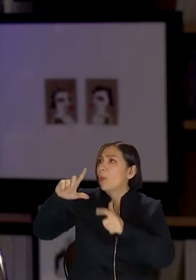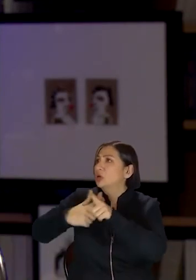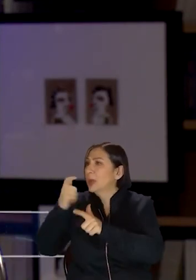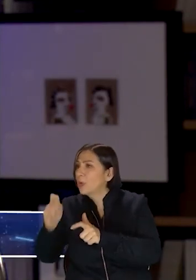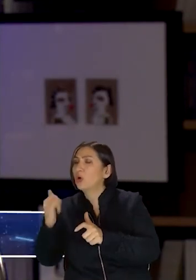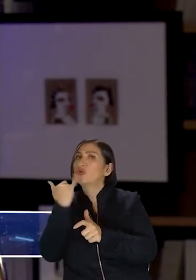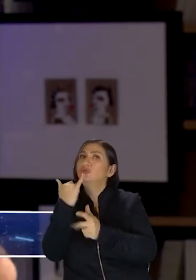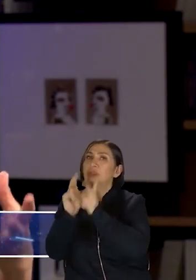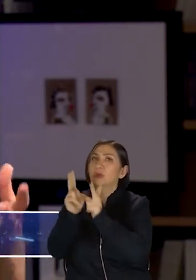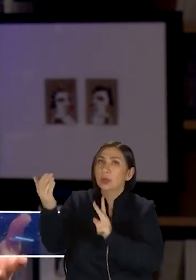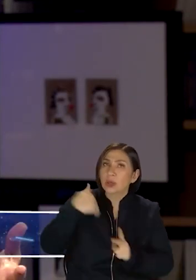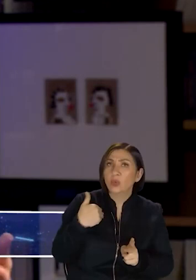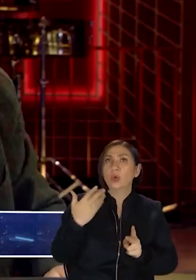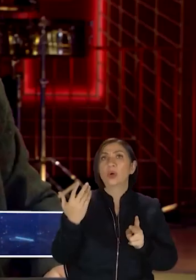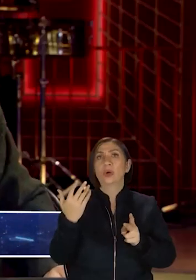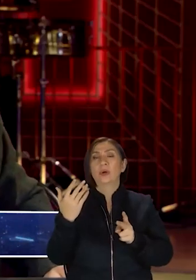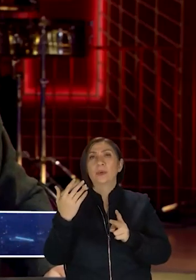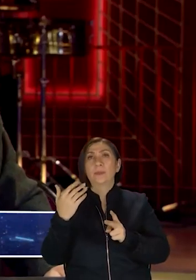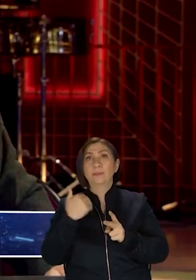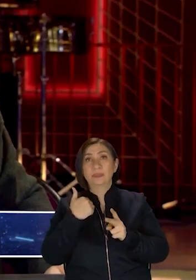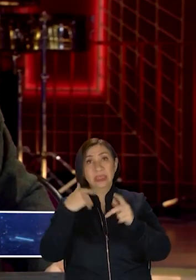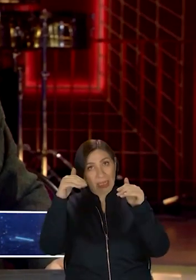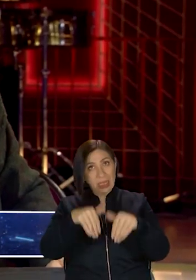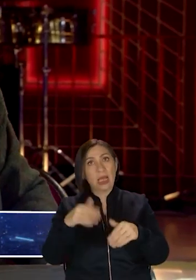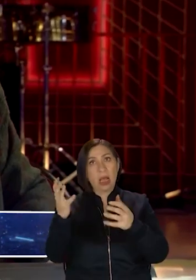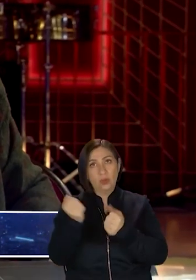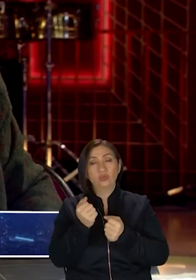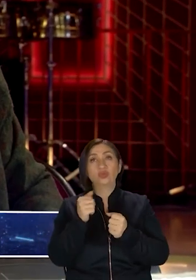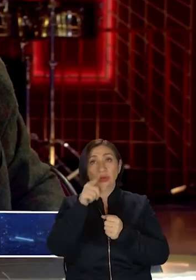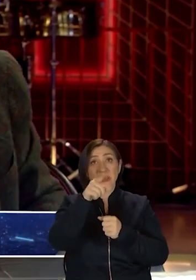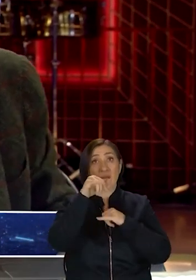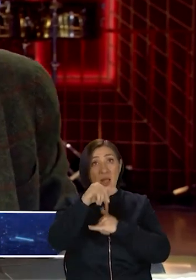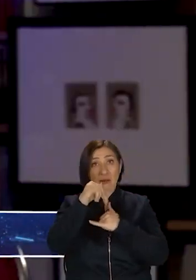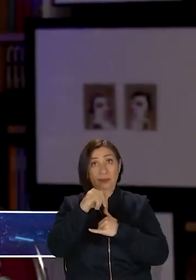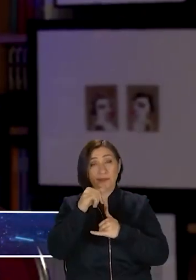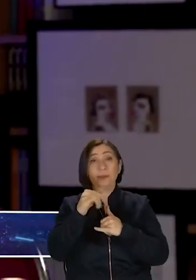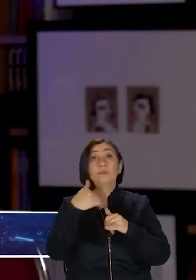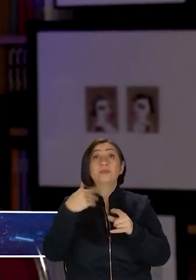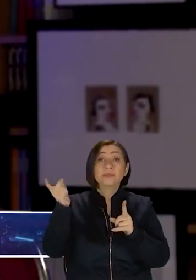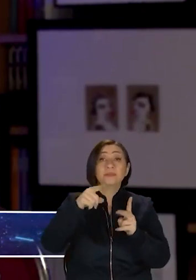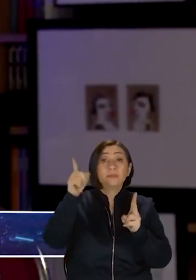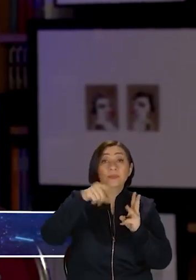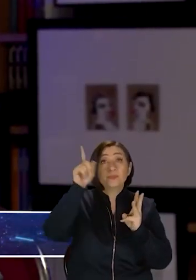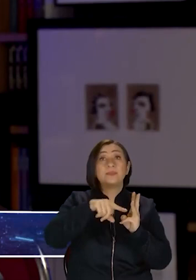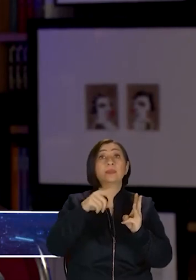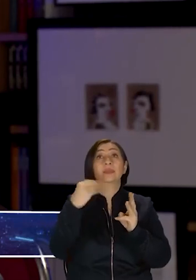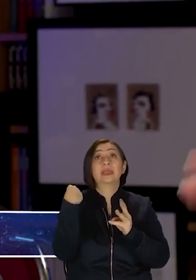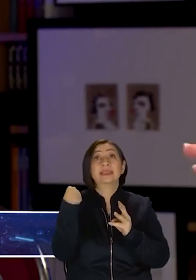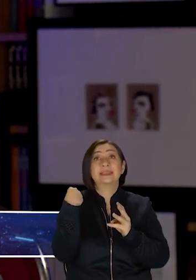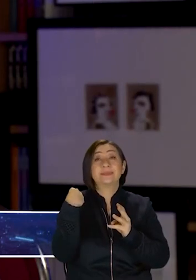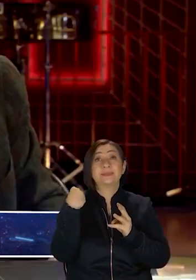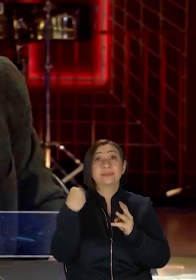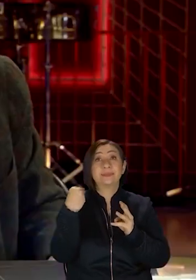konuk tiyatrolar geliyor. Evet, hem biz de çıkarıyoruz. Biz de bu arada evet siz de öylesiniz. Biz de arka arkaya şey yapıyoruz. Yani